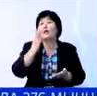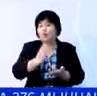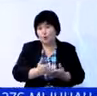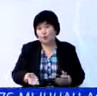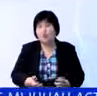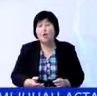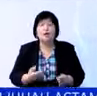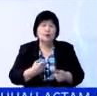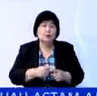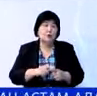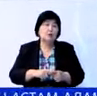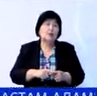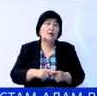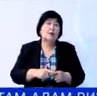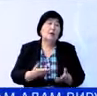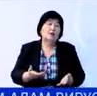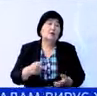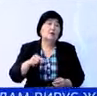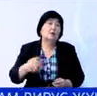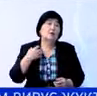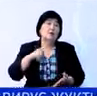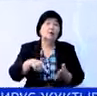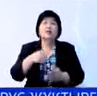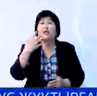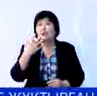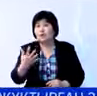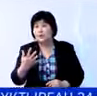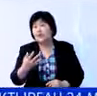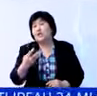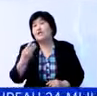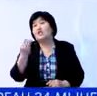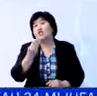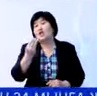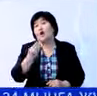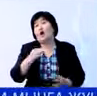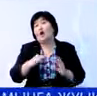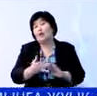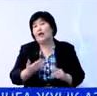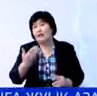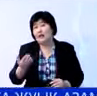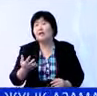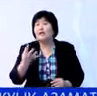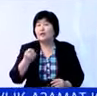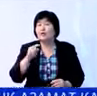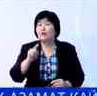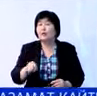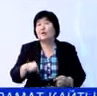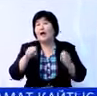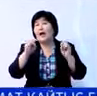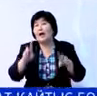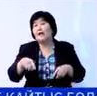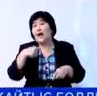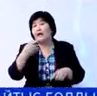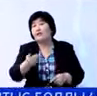отыр. Соның 9-ы Қызылорда қаласы болса, 5-і Шиелі ауданынан. Енді осы жерде арнайы айта